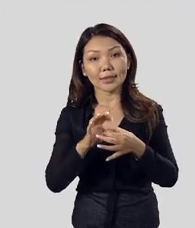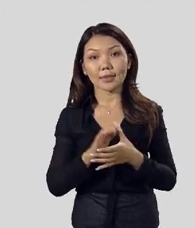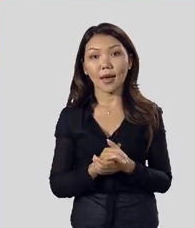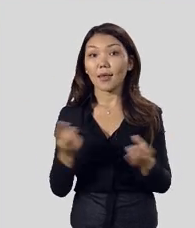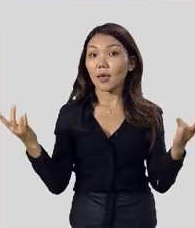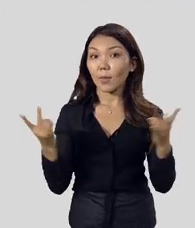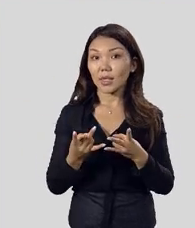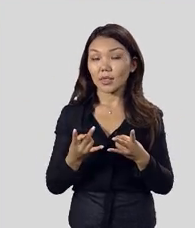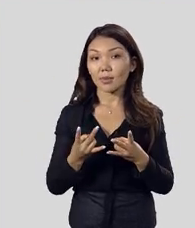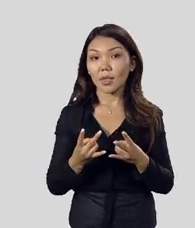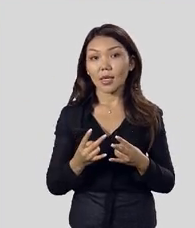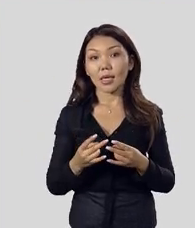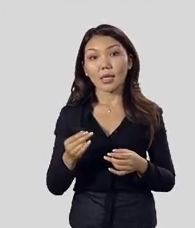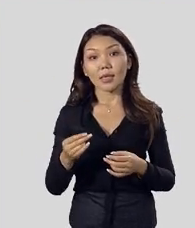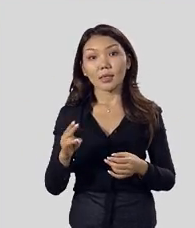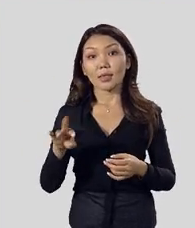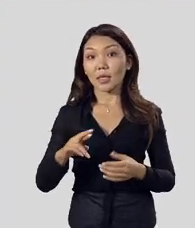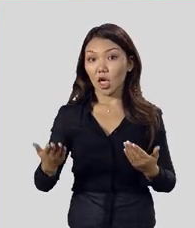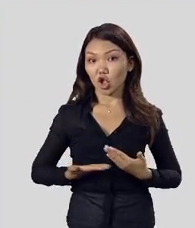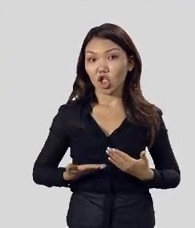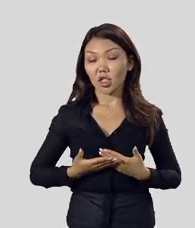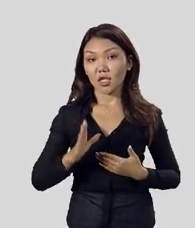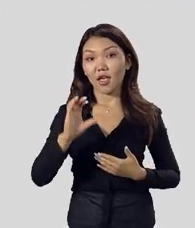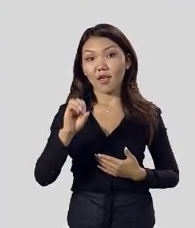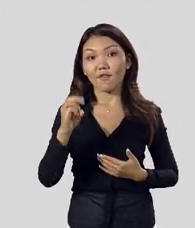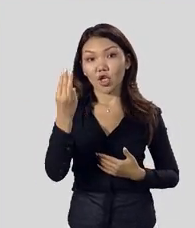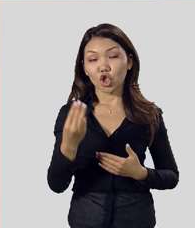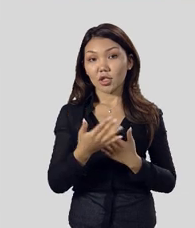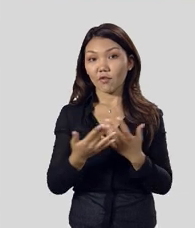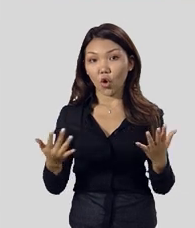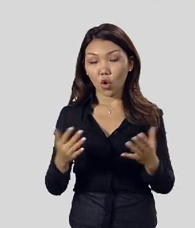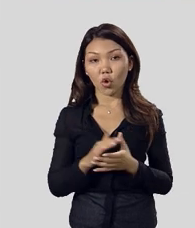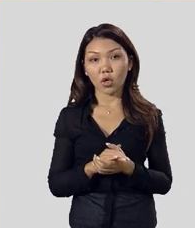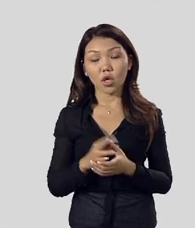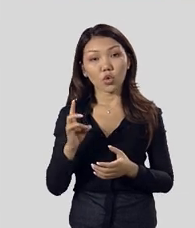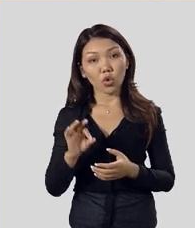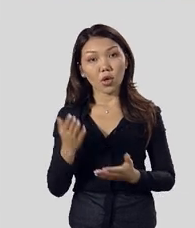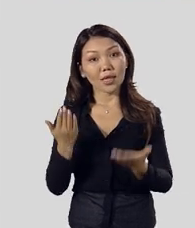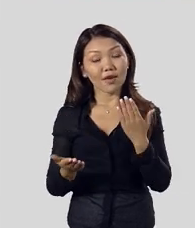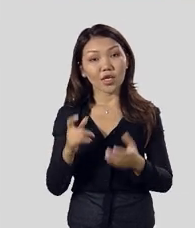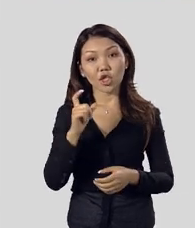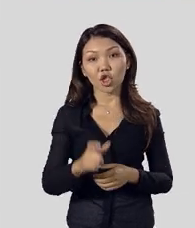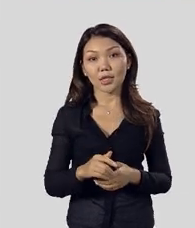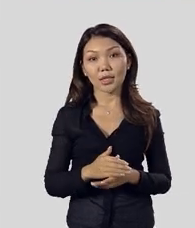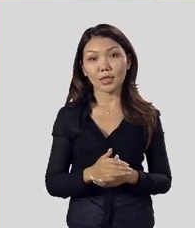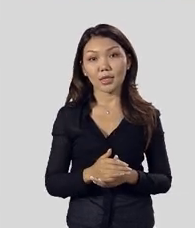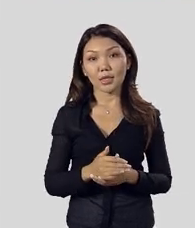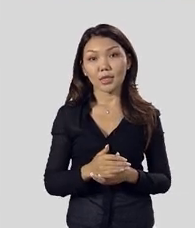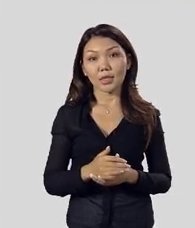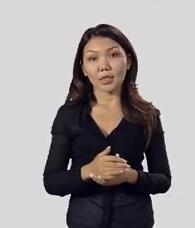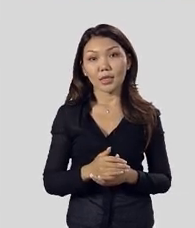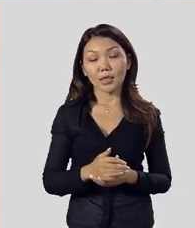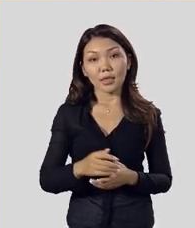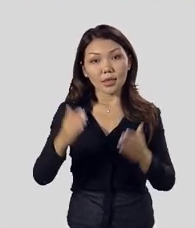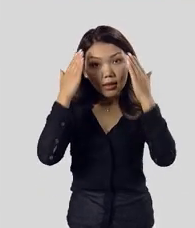необходимая для жизни вещества но вероятно что человек владеет еще не всеми сведениями о